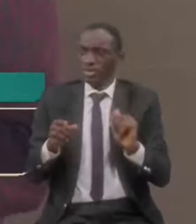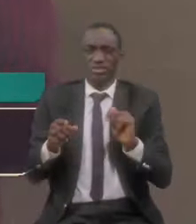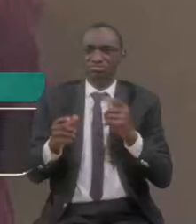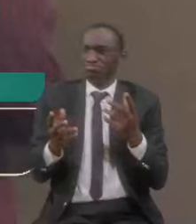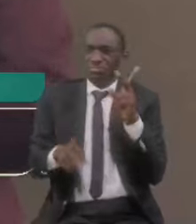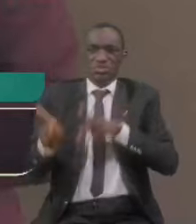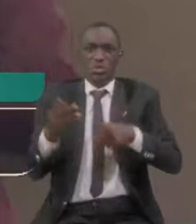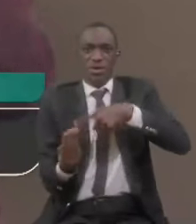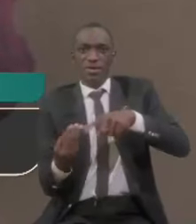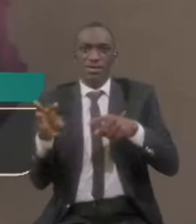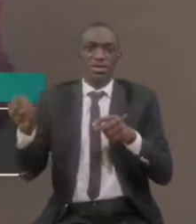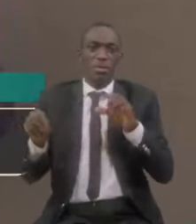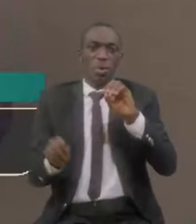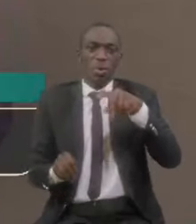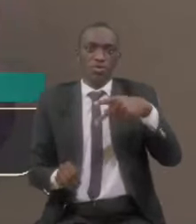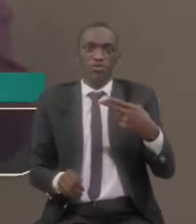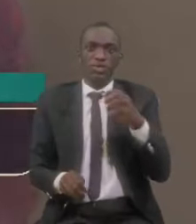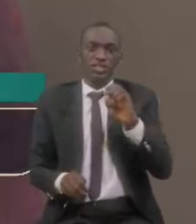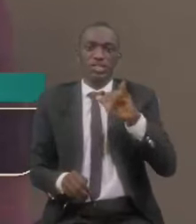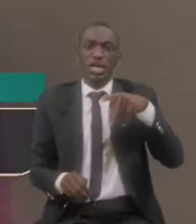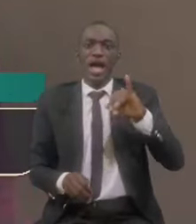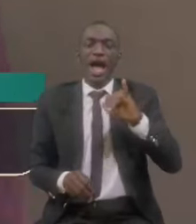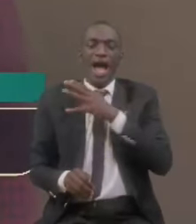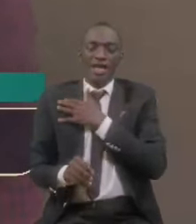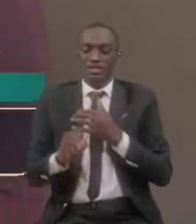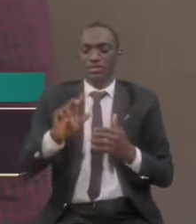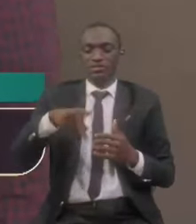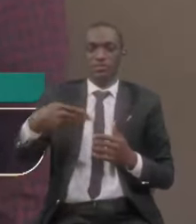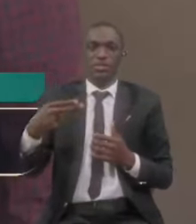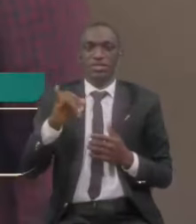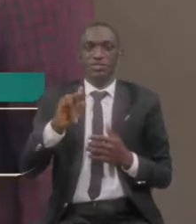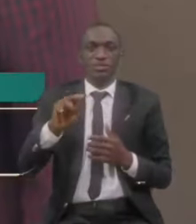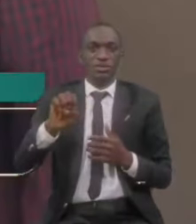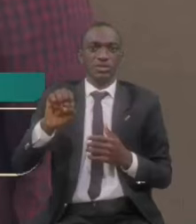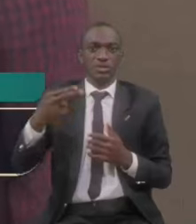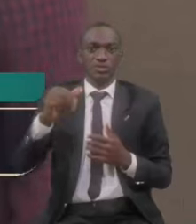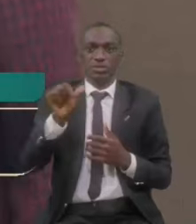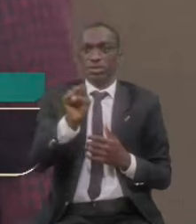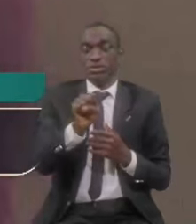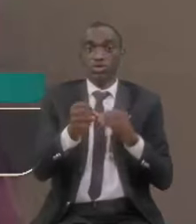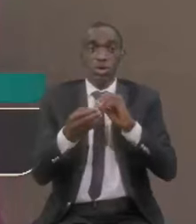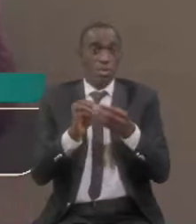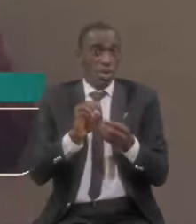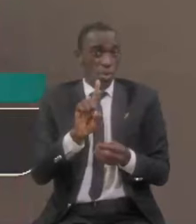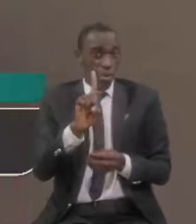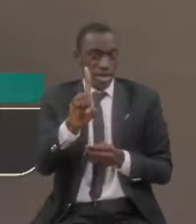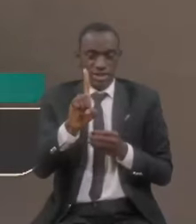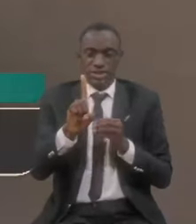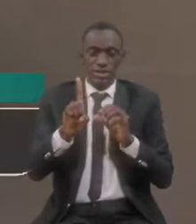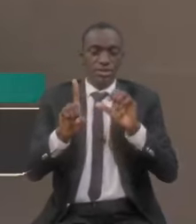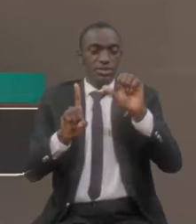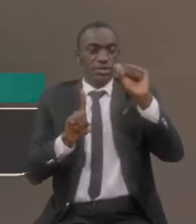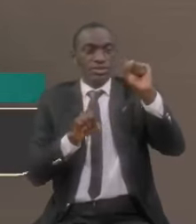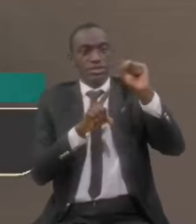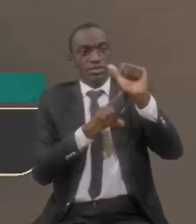Phiné, le mauvais environnement dans lequel, premièrement, donc, Samuel, avec le S de son nom, c'est